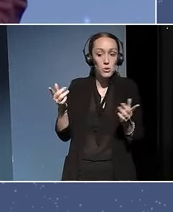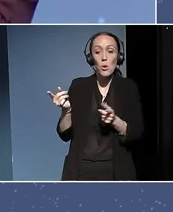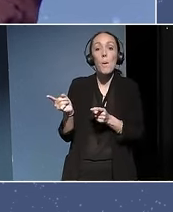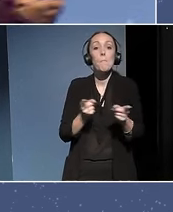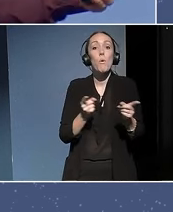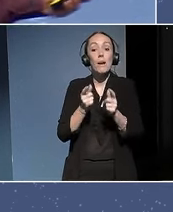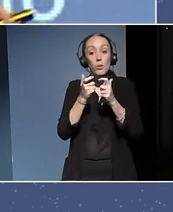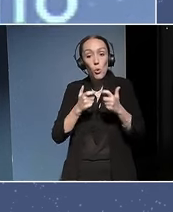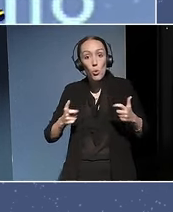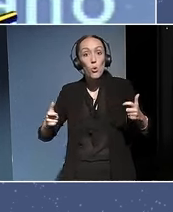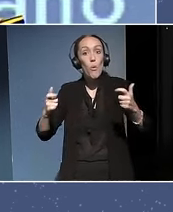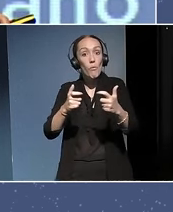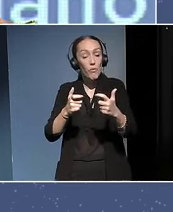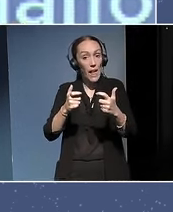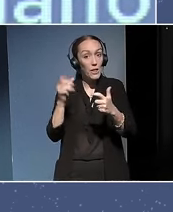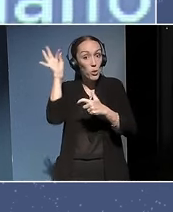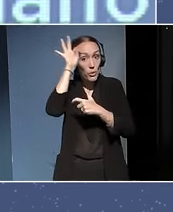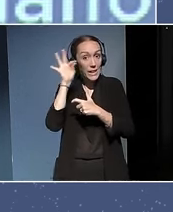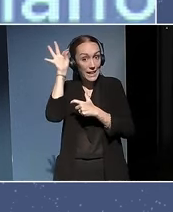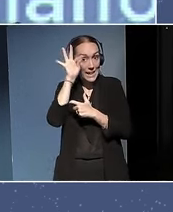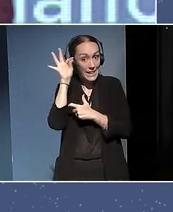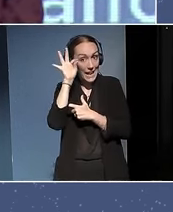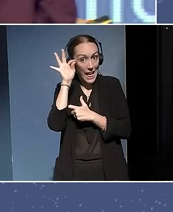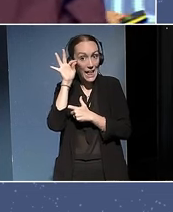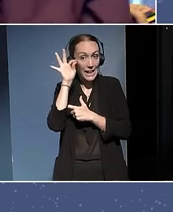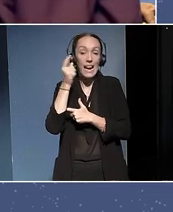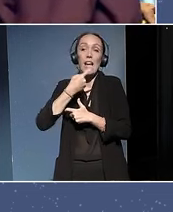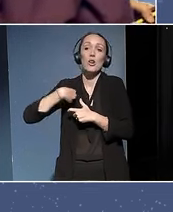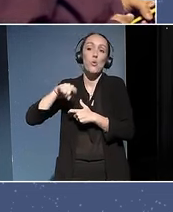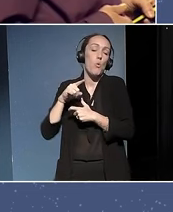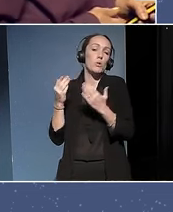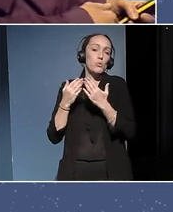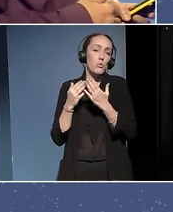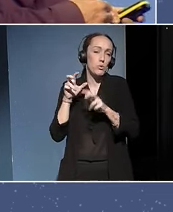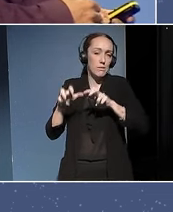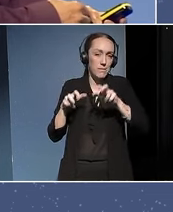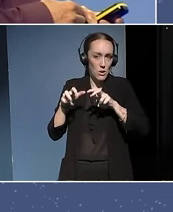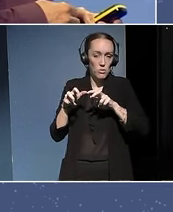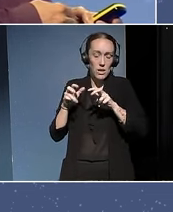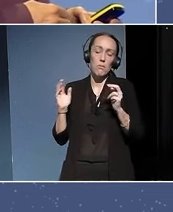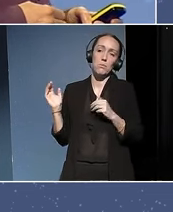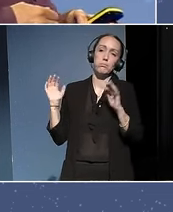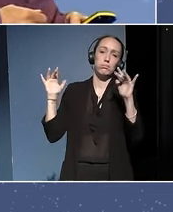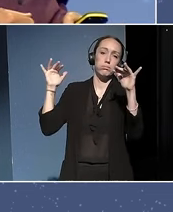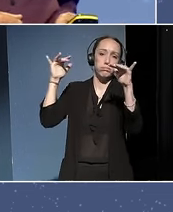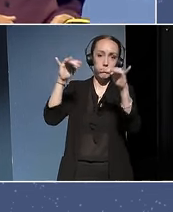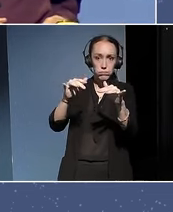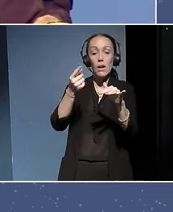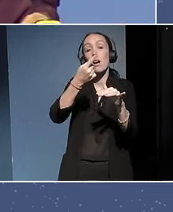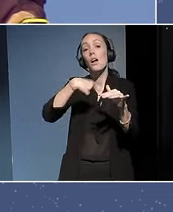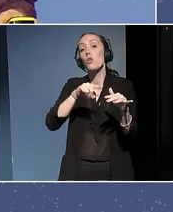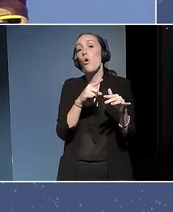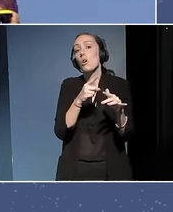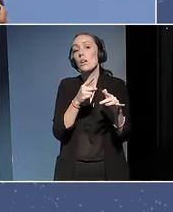di paleontologi in Inghilterra incontrammo un paleontologo tedesco marocchino che si chiama nizar